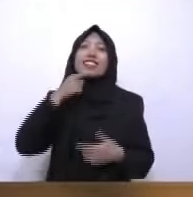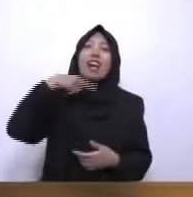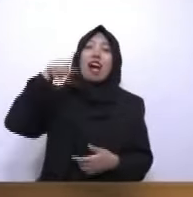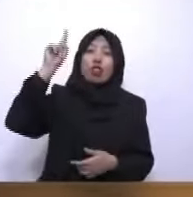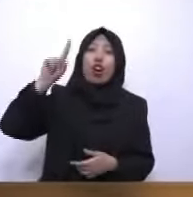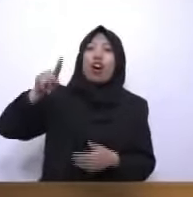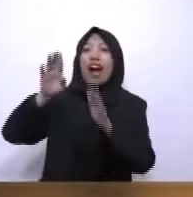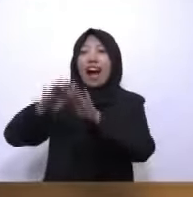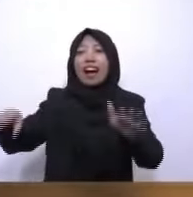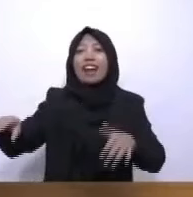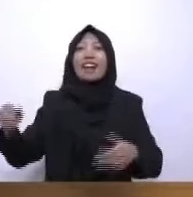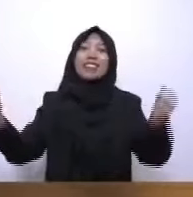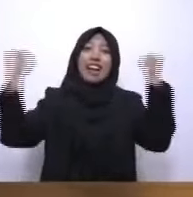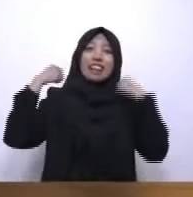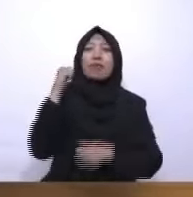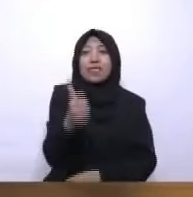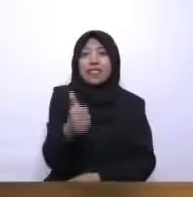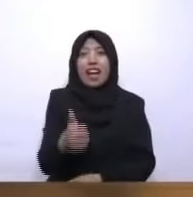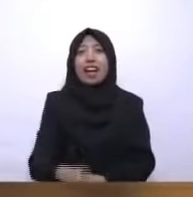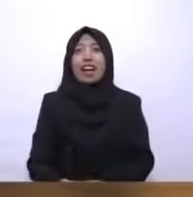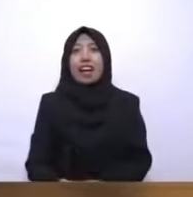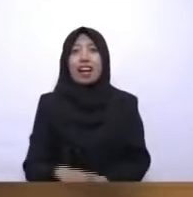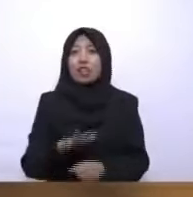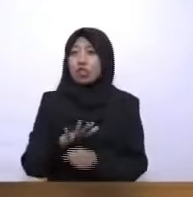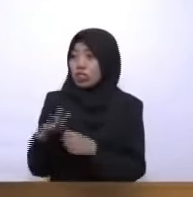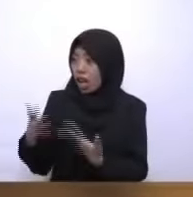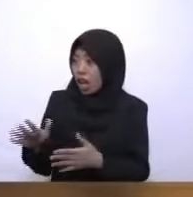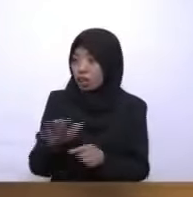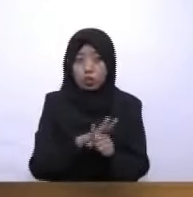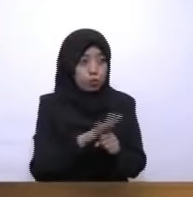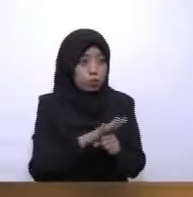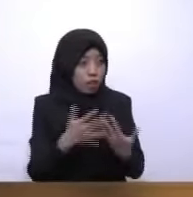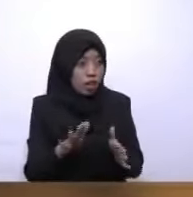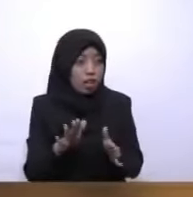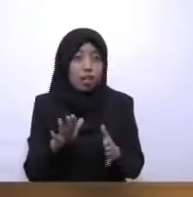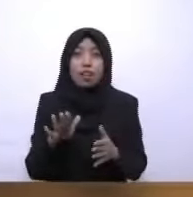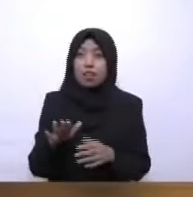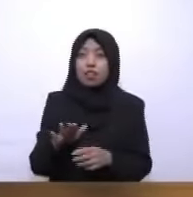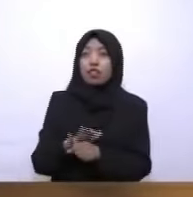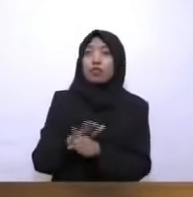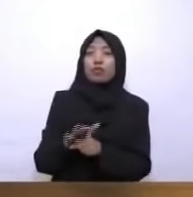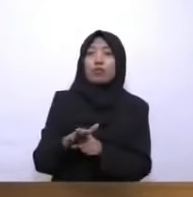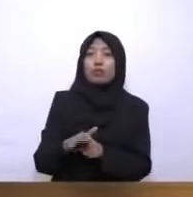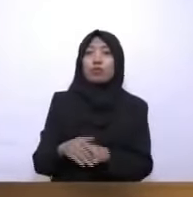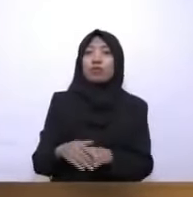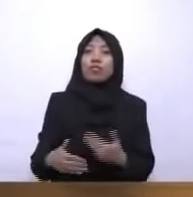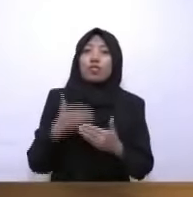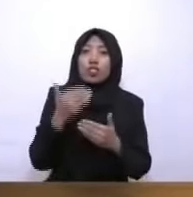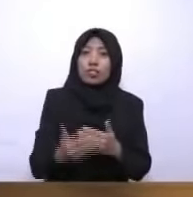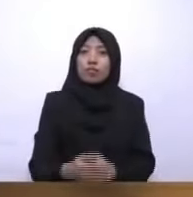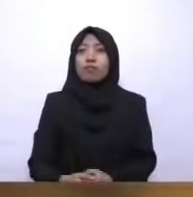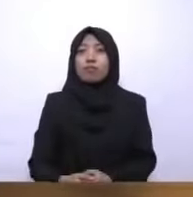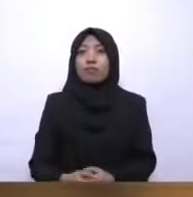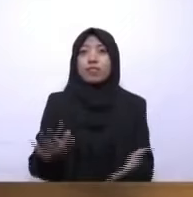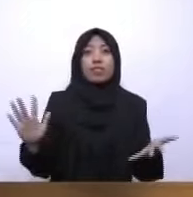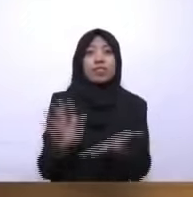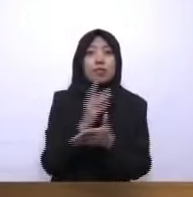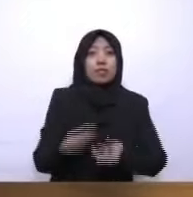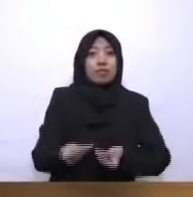Masih ada waktu? Apakah sudah cukup lengkap? Baik. Baik. Berikutnya, kami